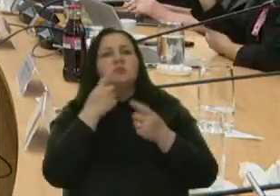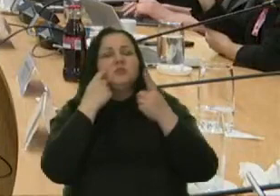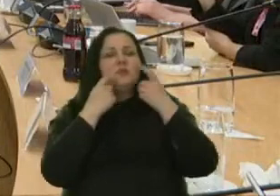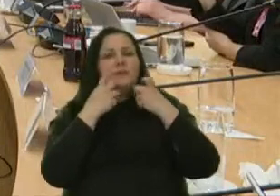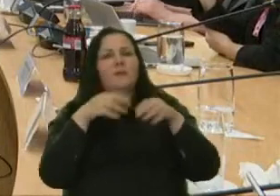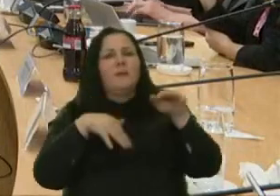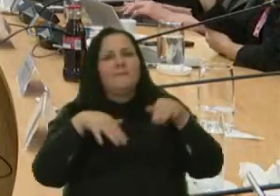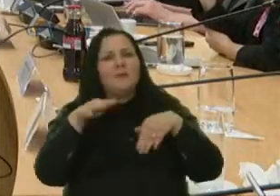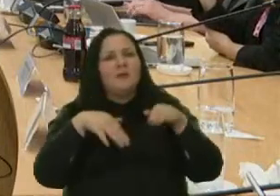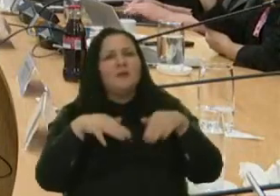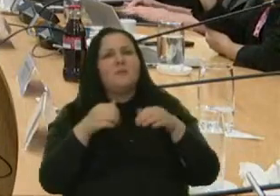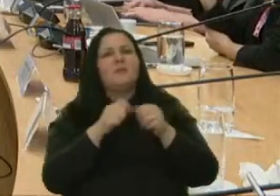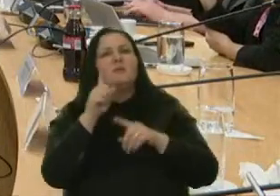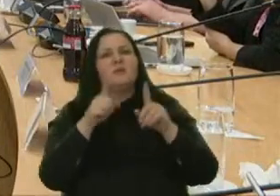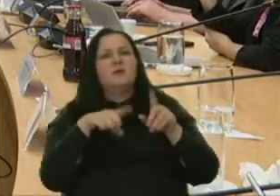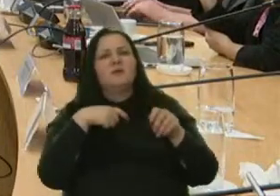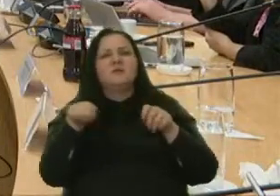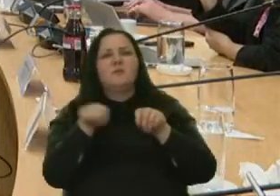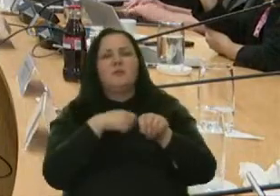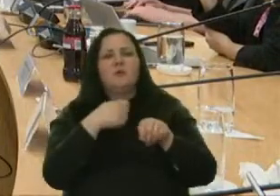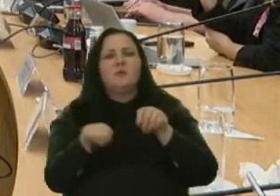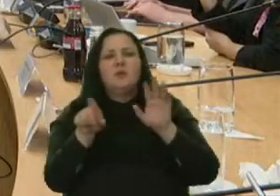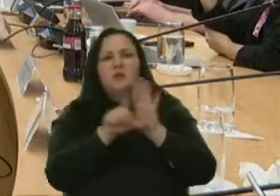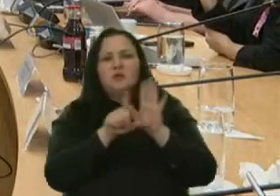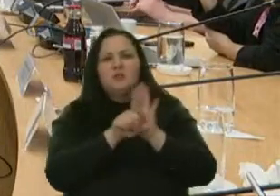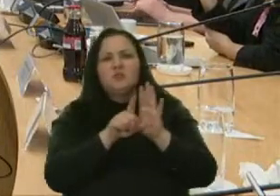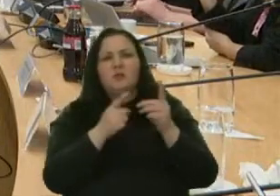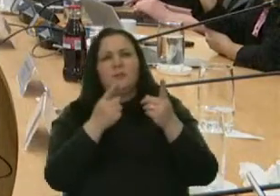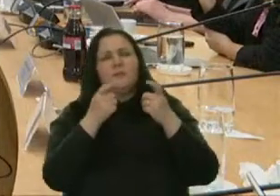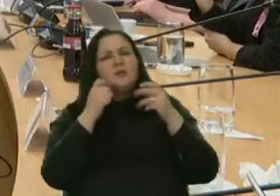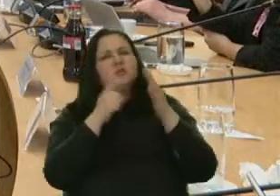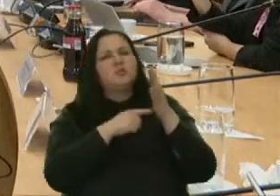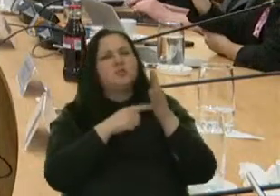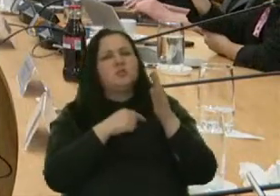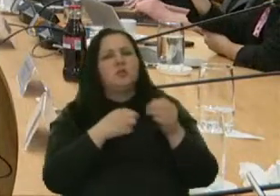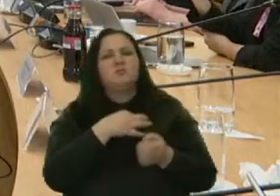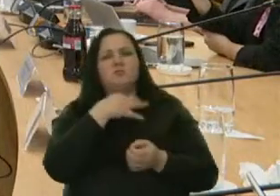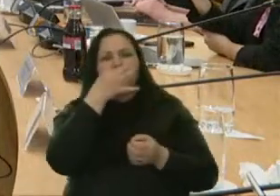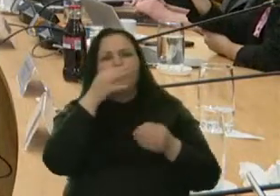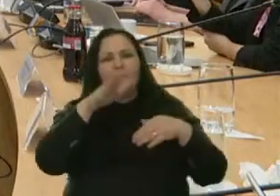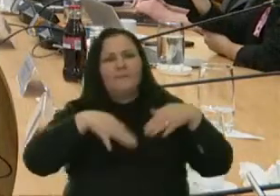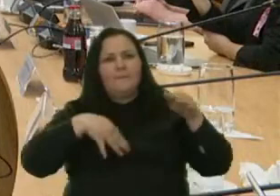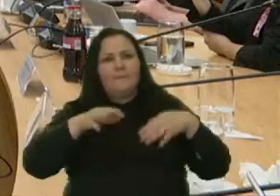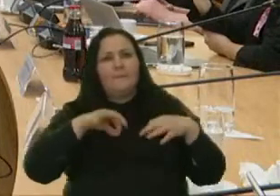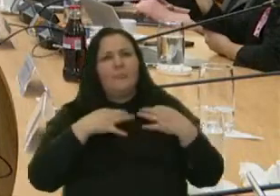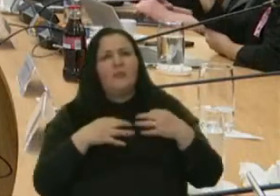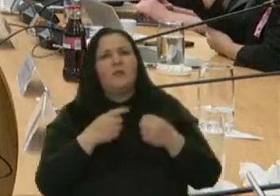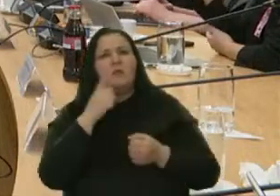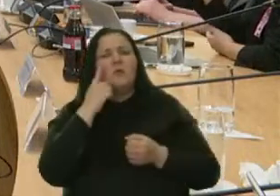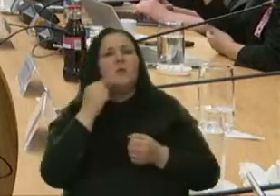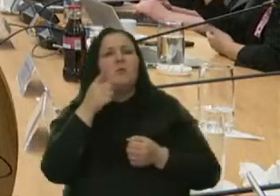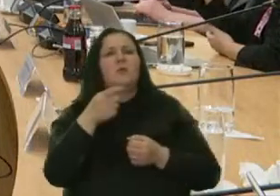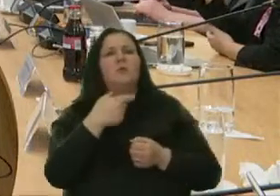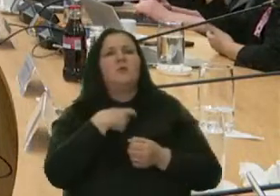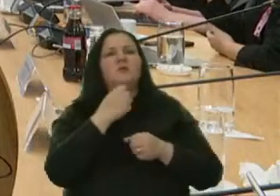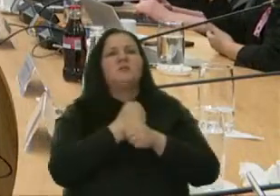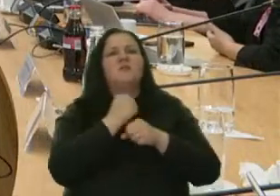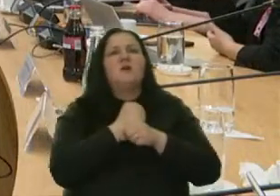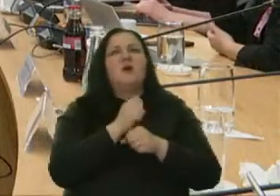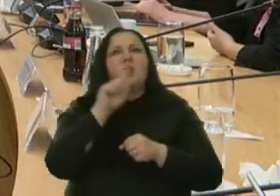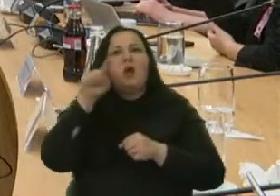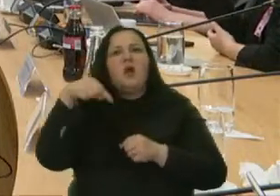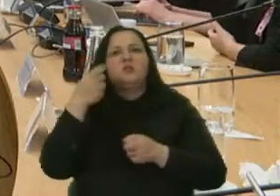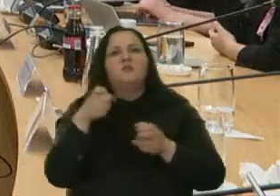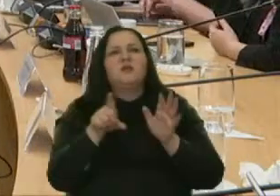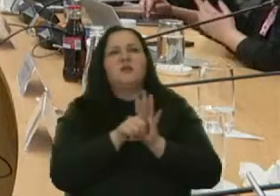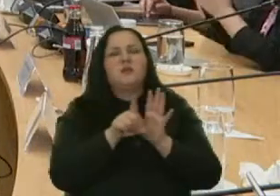eforturile noastre dacă trebuie să modificăm legislația să modificăm prin solicitările adresate Ministerului Sănătății pentru că oamenii ăștia nu puteți să i puneți să facă altceva decât ceea ce legea le